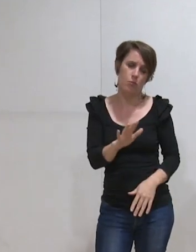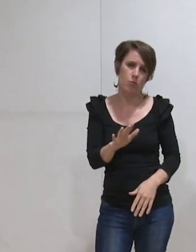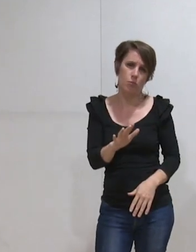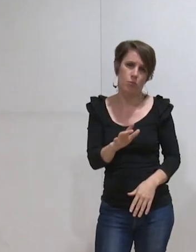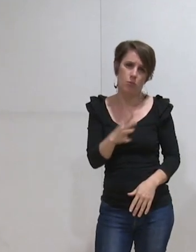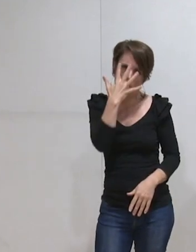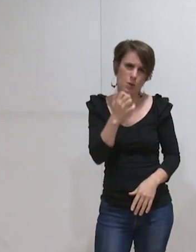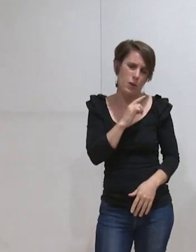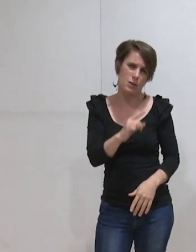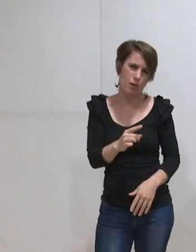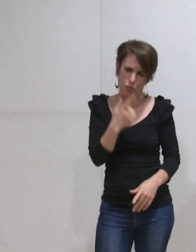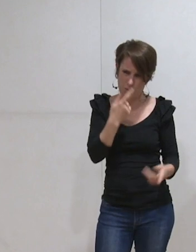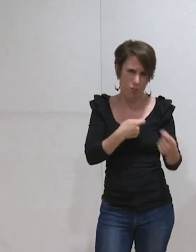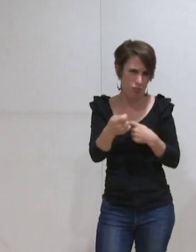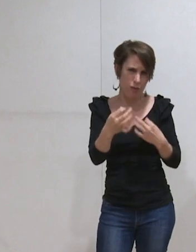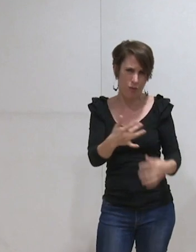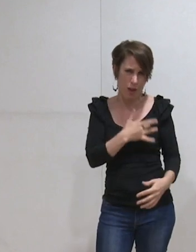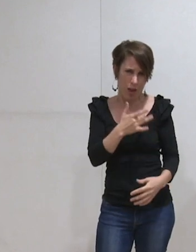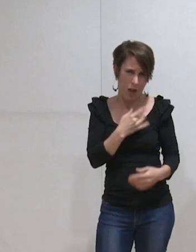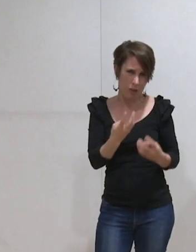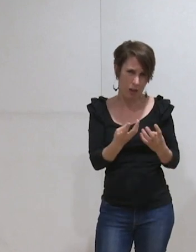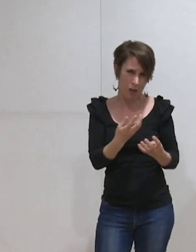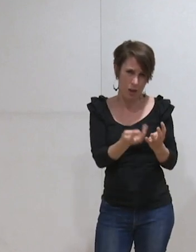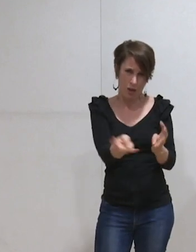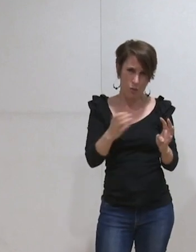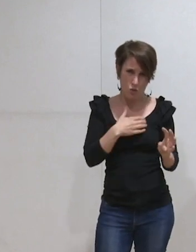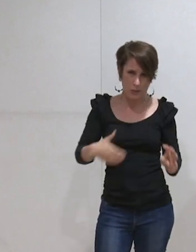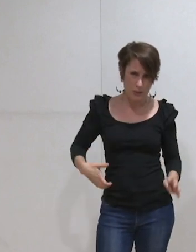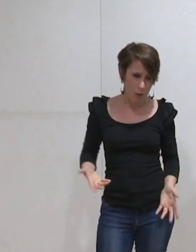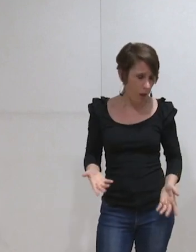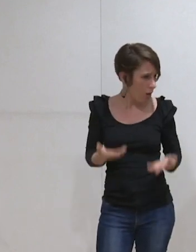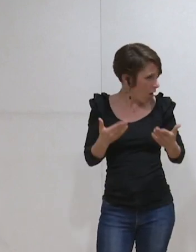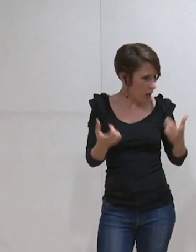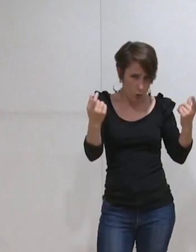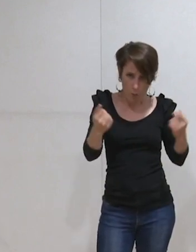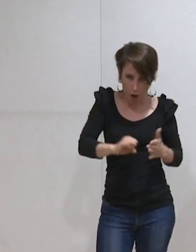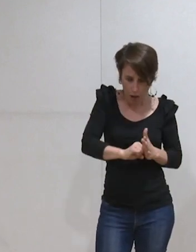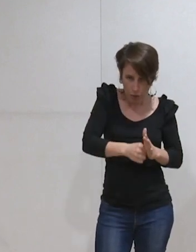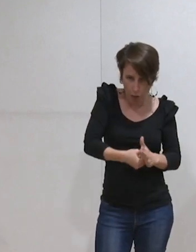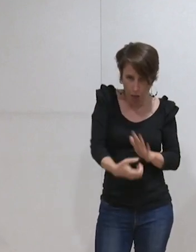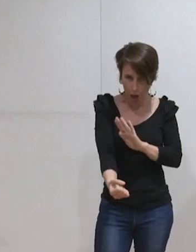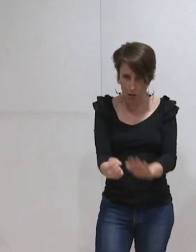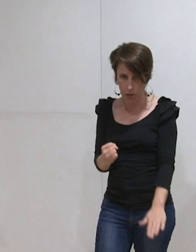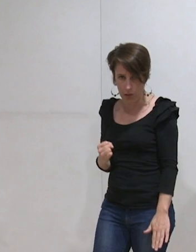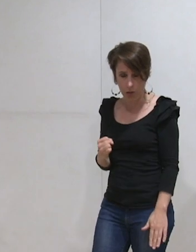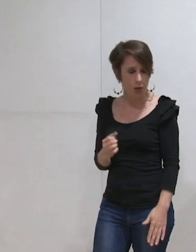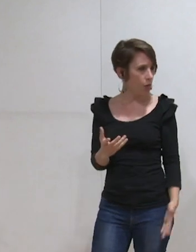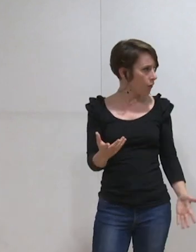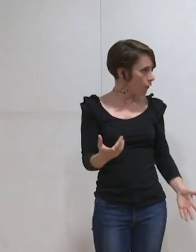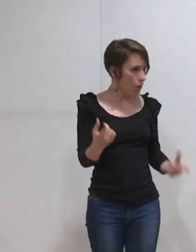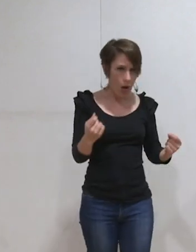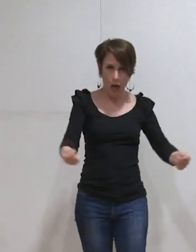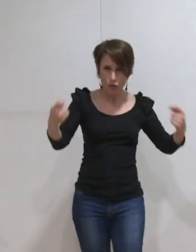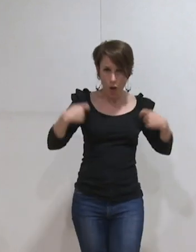l'intérêt municipal et que en ces temps de difficultés budgétaire nous pensons que l'argent du contribuable